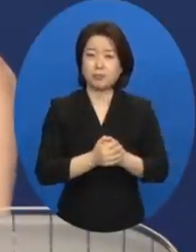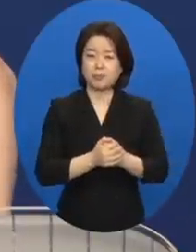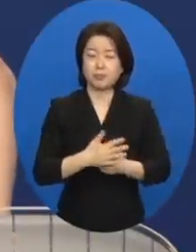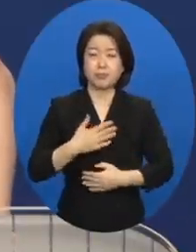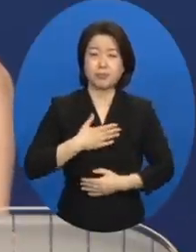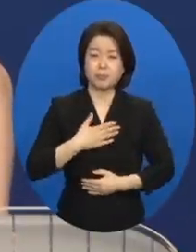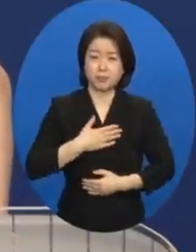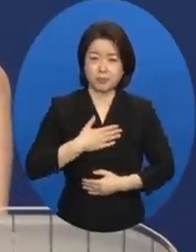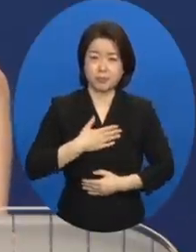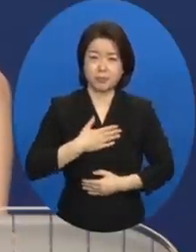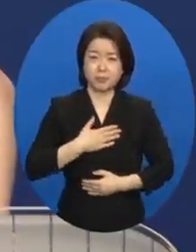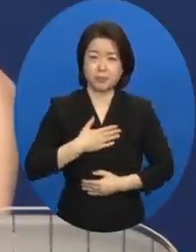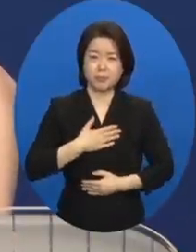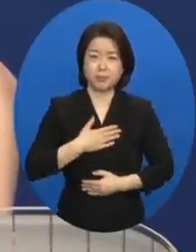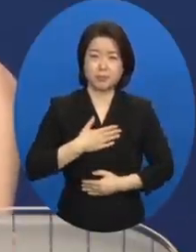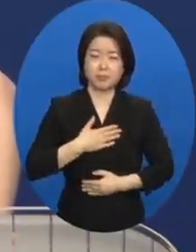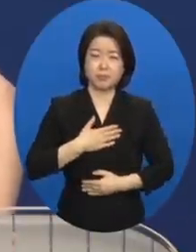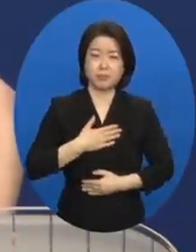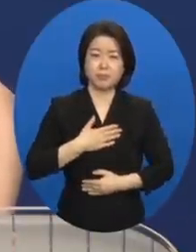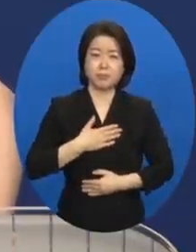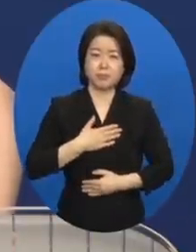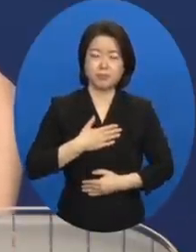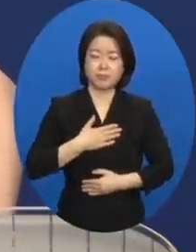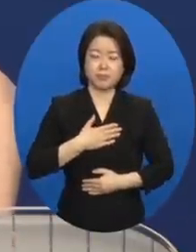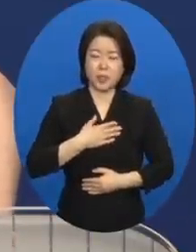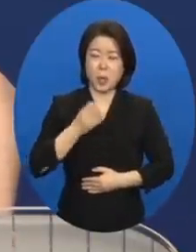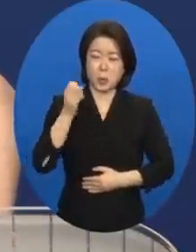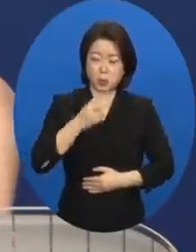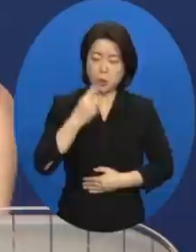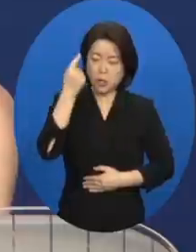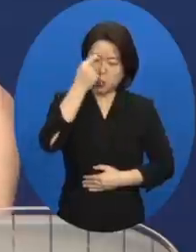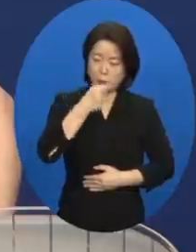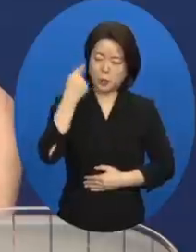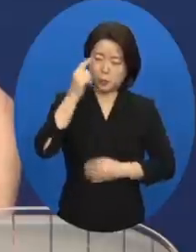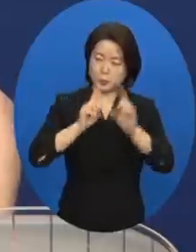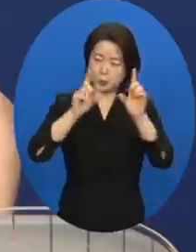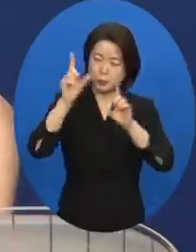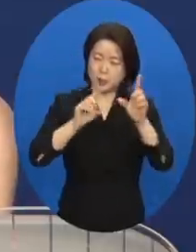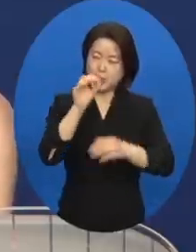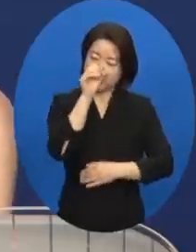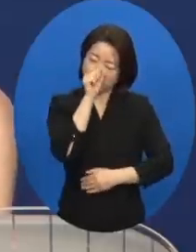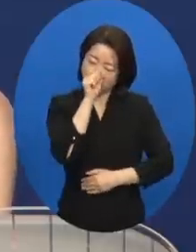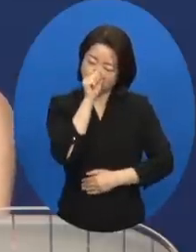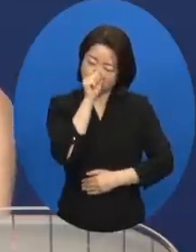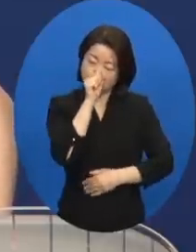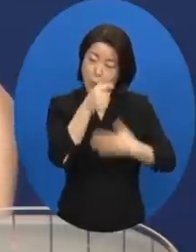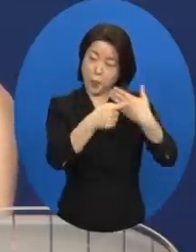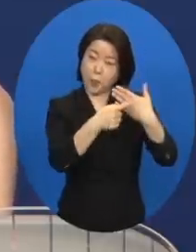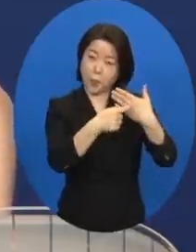제 좋은 이미지 외식하는 거에